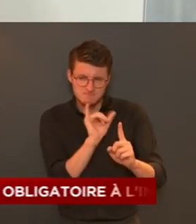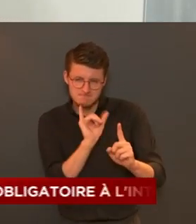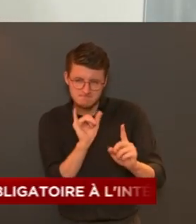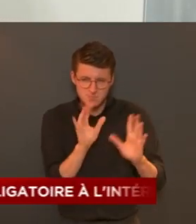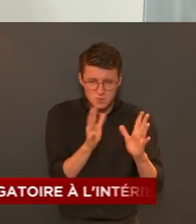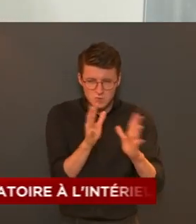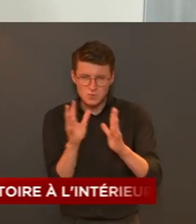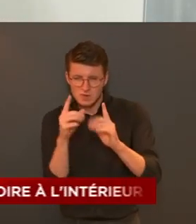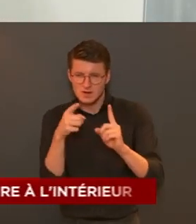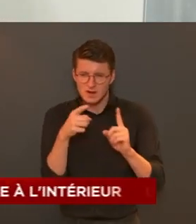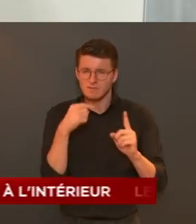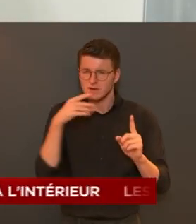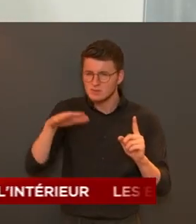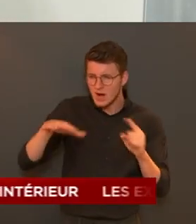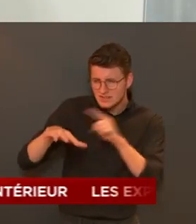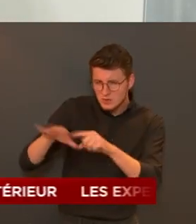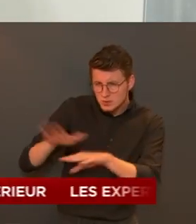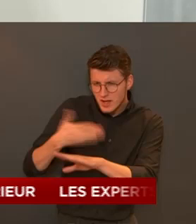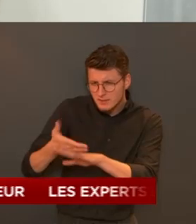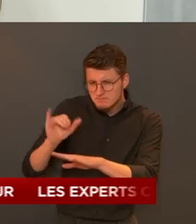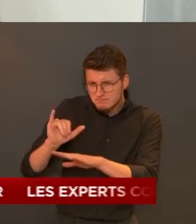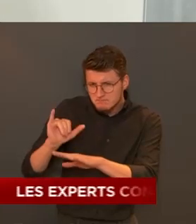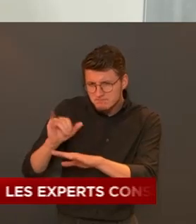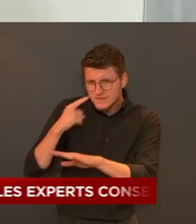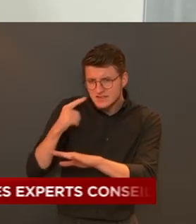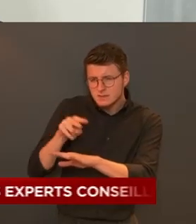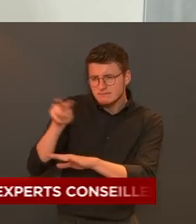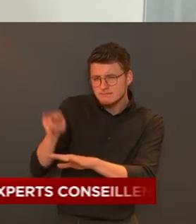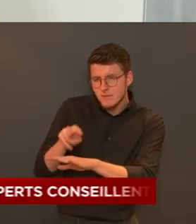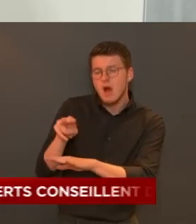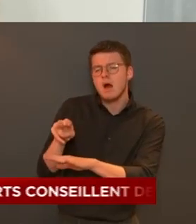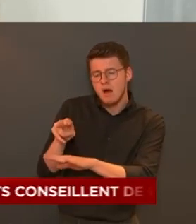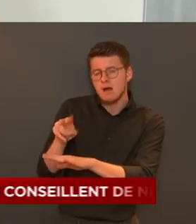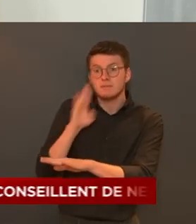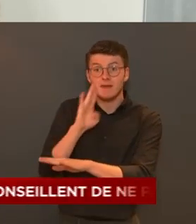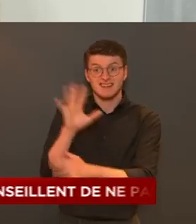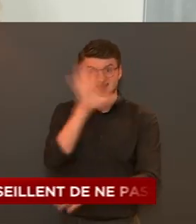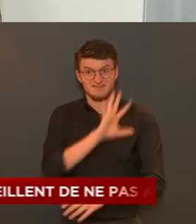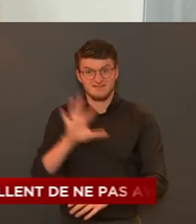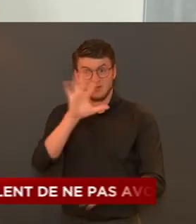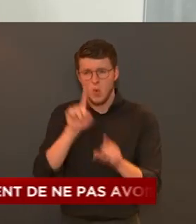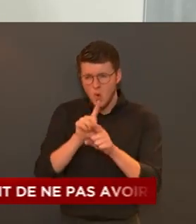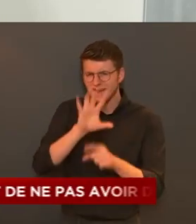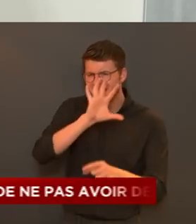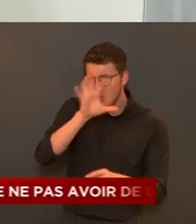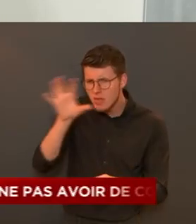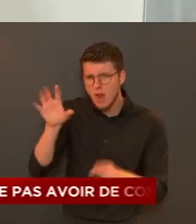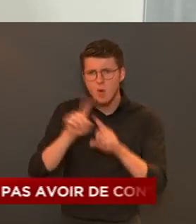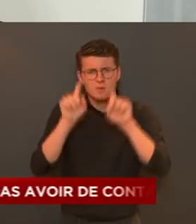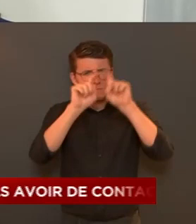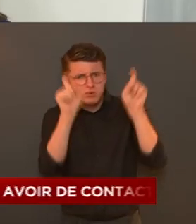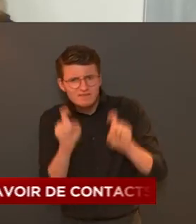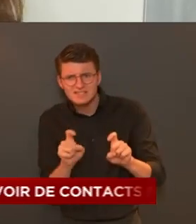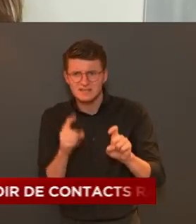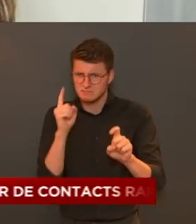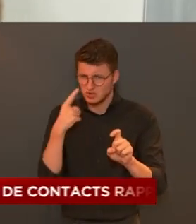il permettra de déterminer la situation sanitaire au niveau national, mais aussi régional